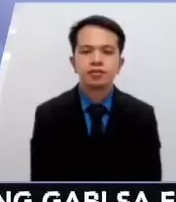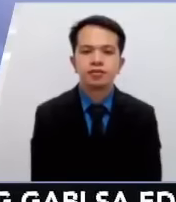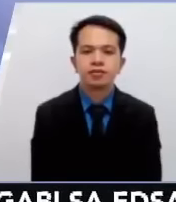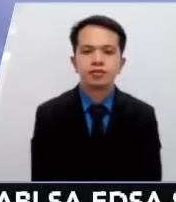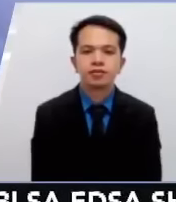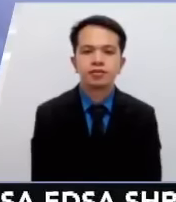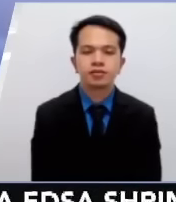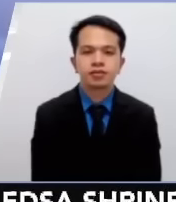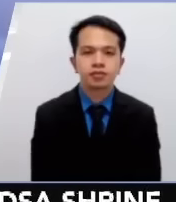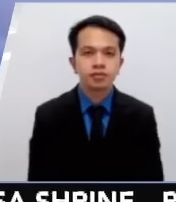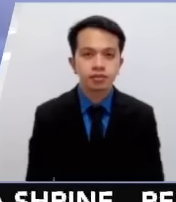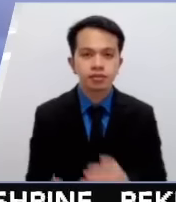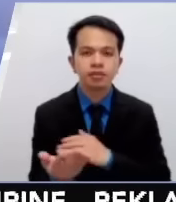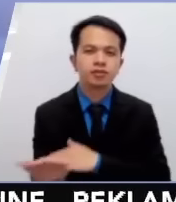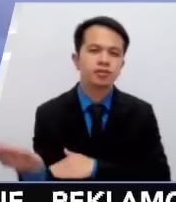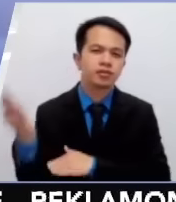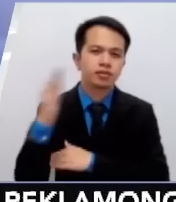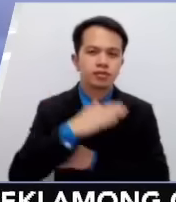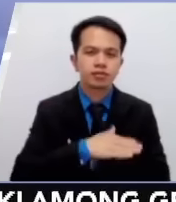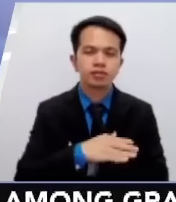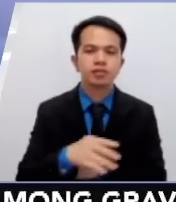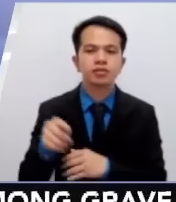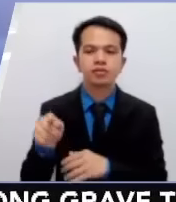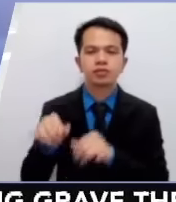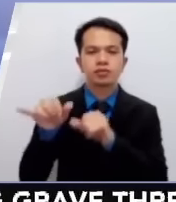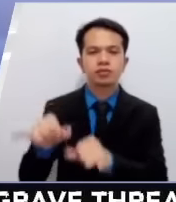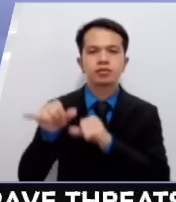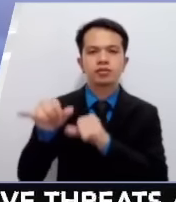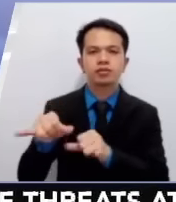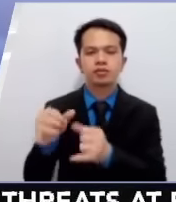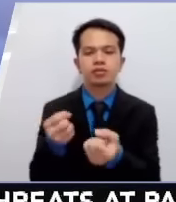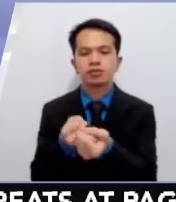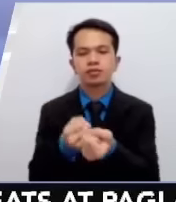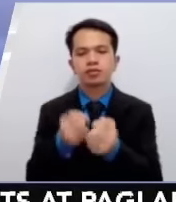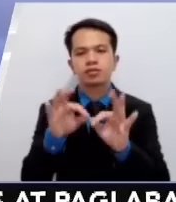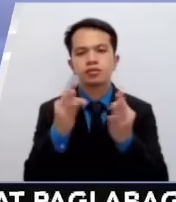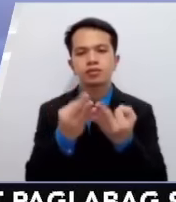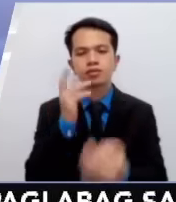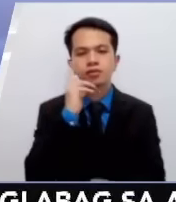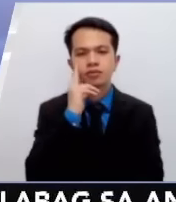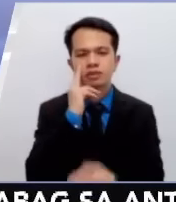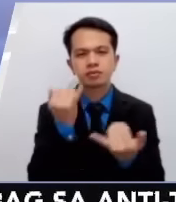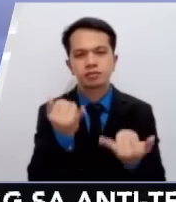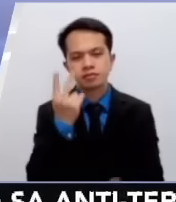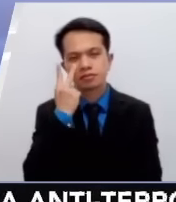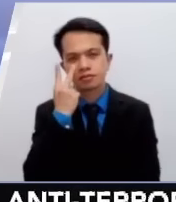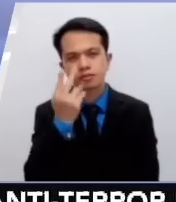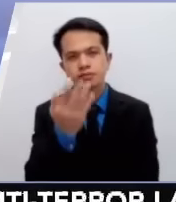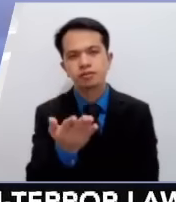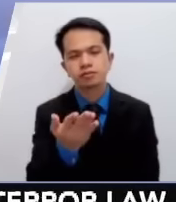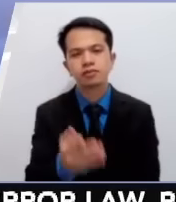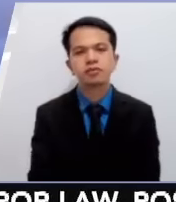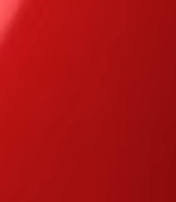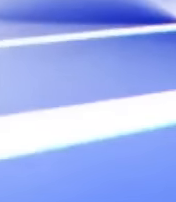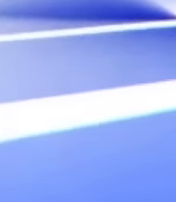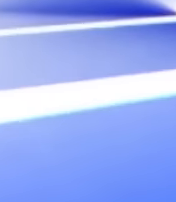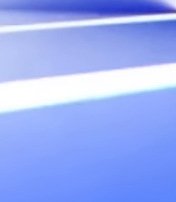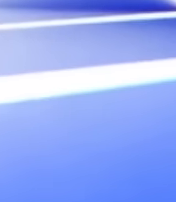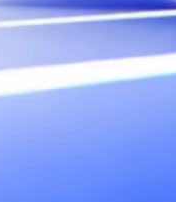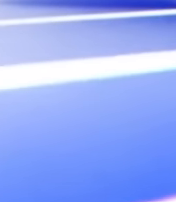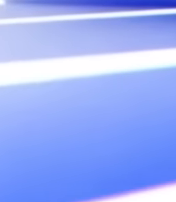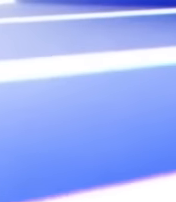Magdamag pumuesto sa EDSA Shrine ang ilang taga-suporta ng pamilya Duterte. Detalye po tayo sa ulat on the spot ni Bernadette Reyes.